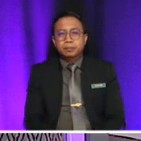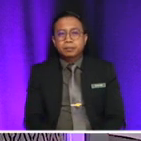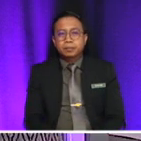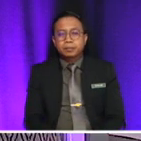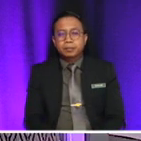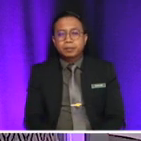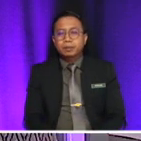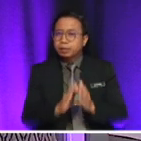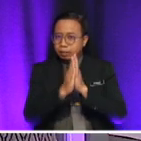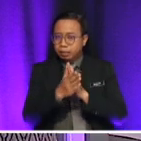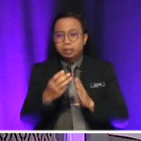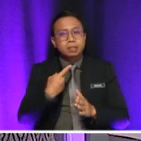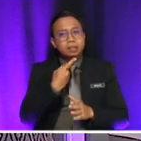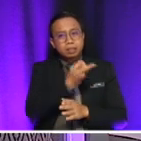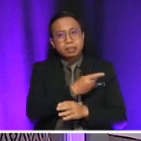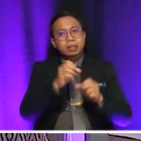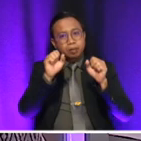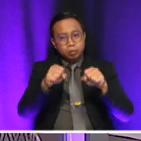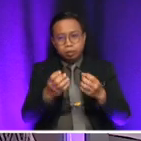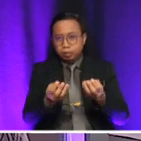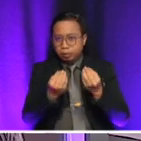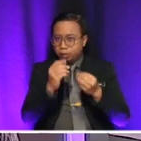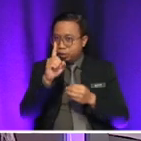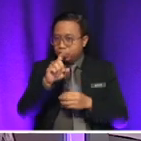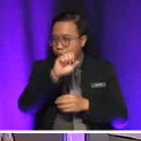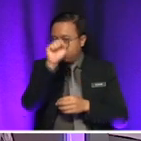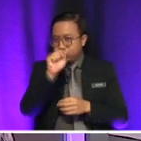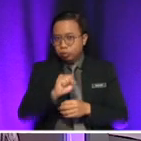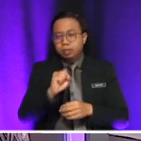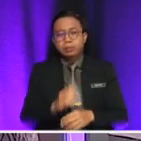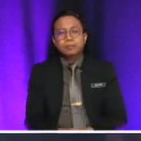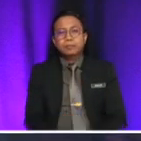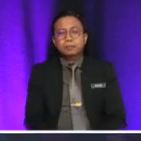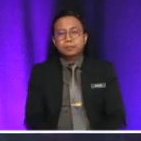jadi kita boleh minta satu lagi soal dan